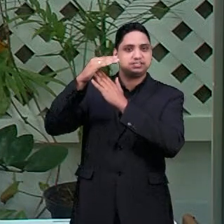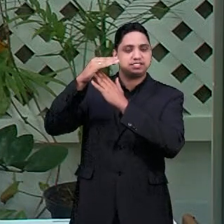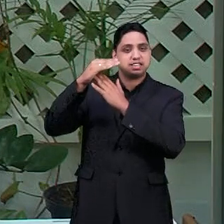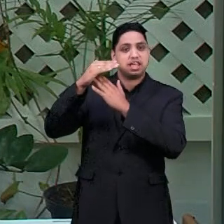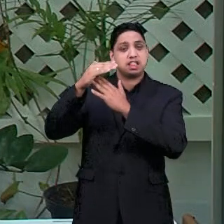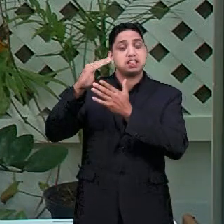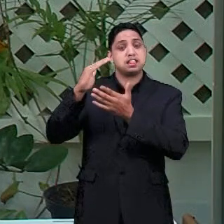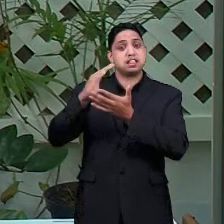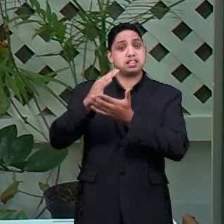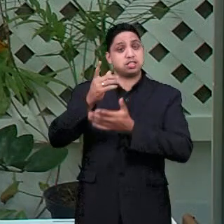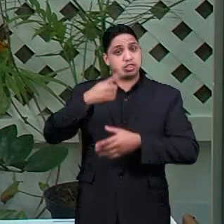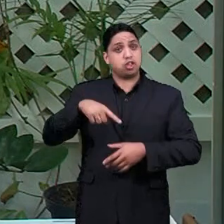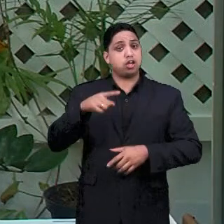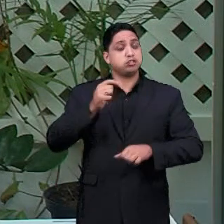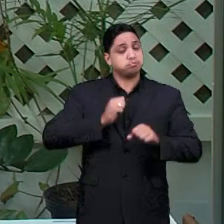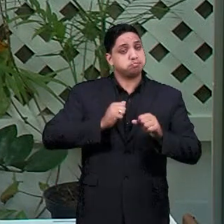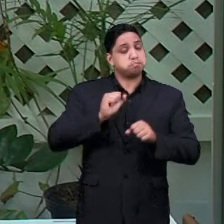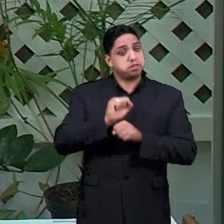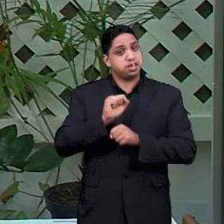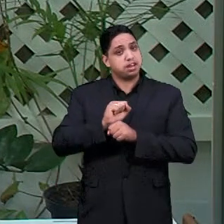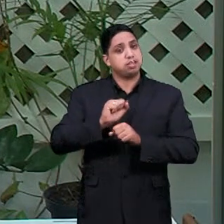double de cela.